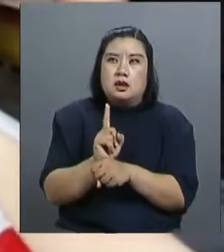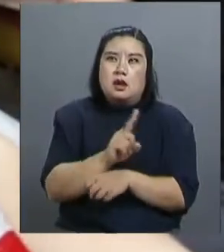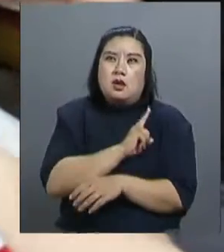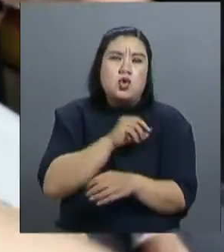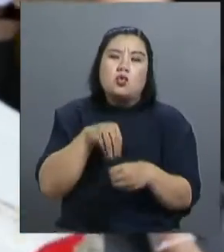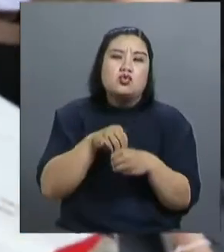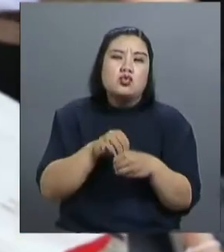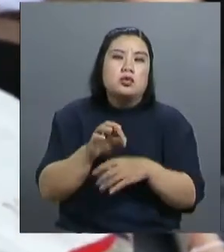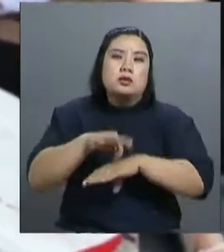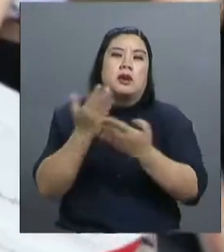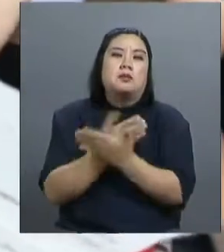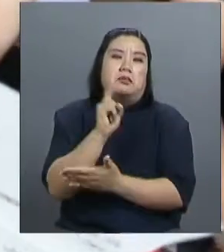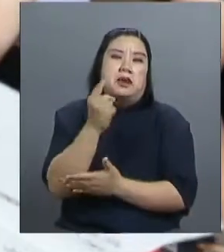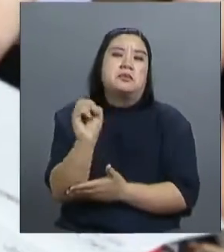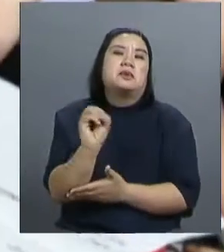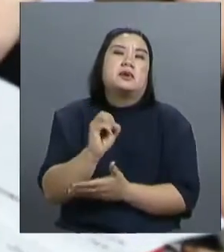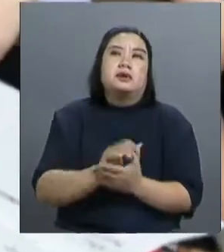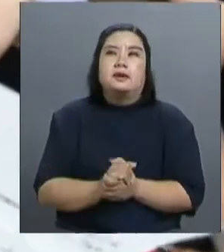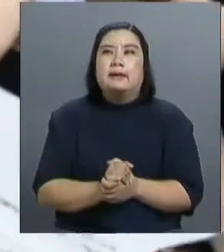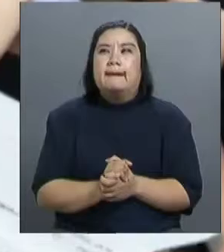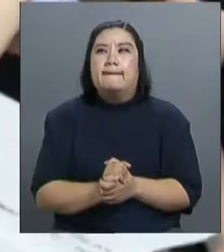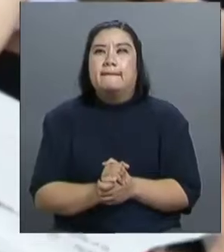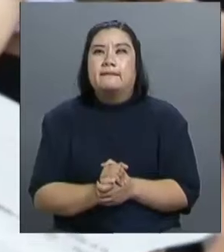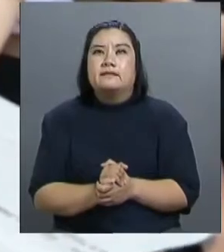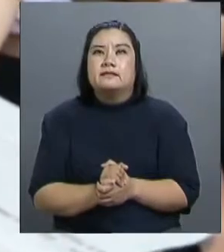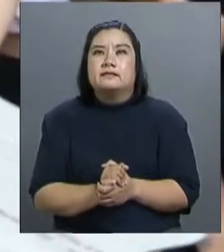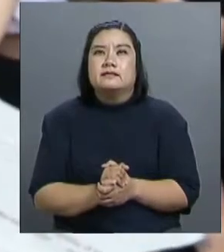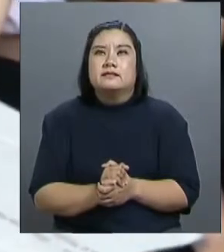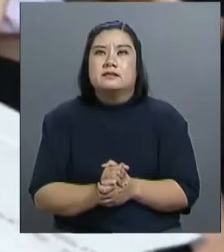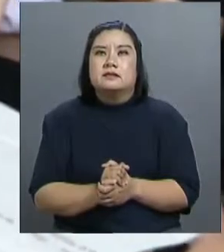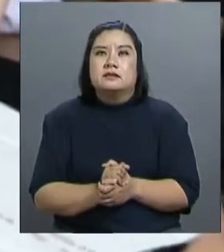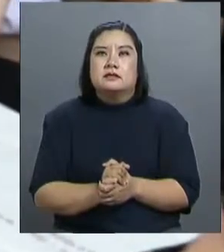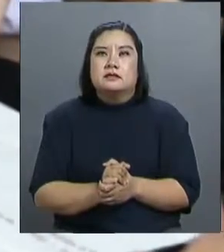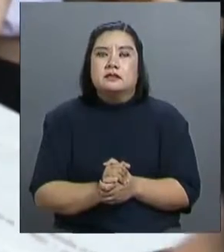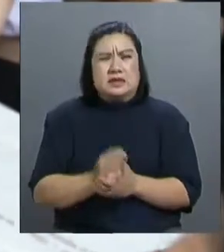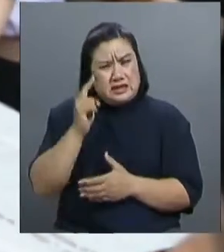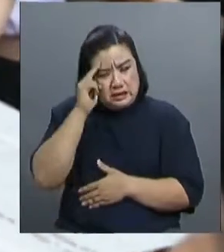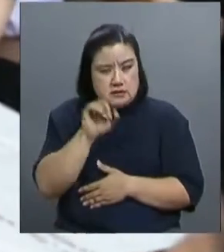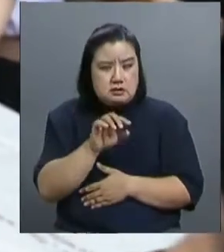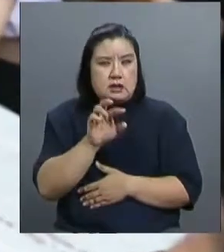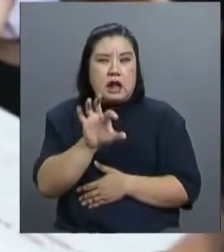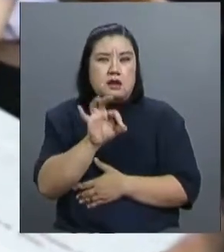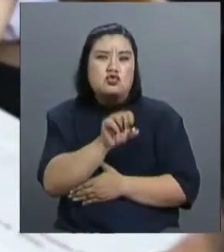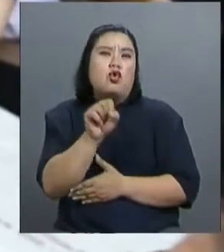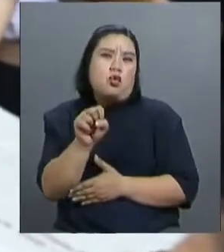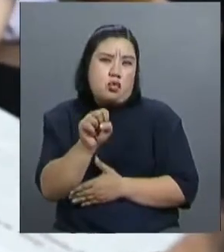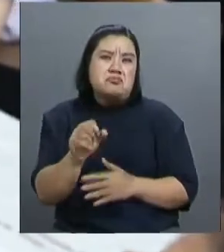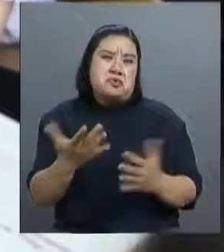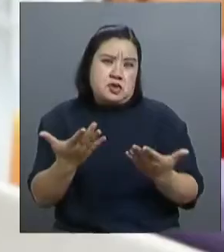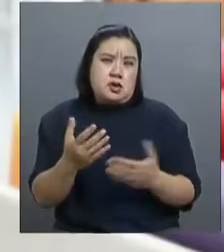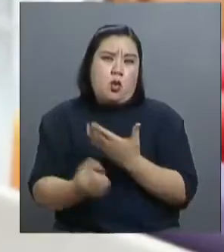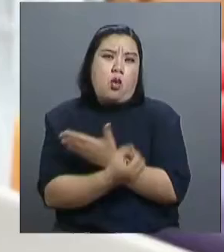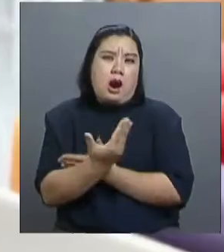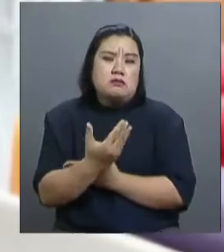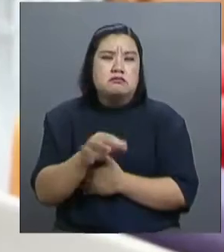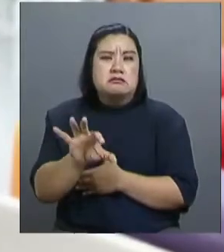ไป ก็เสียสิทธิ์ในการเลือกผู้แทนเข้าไปในสภาครับเพื่อไปทำหน้าที่แทนประชาชนอย่างเราครับ